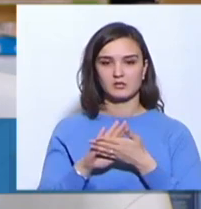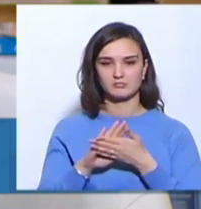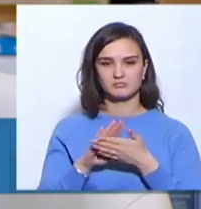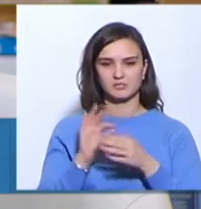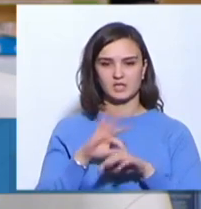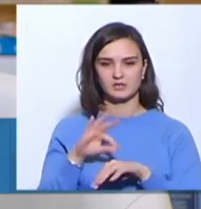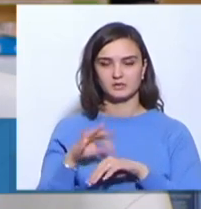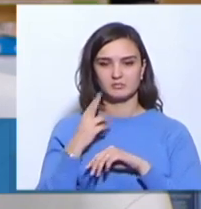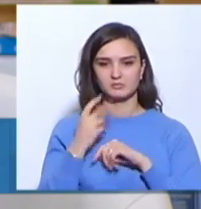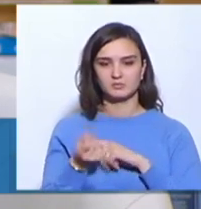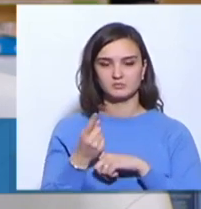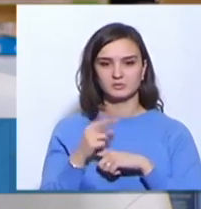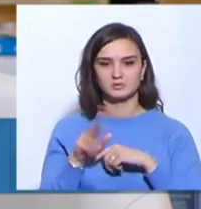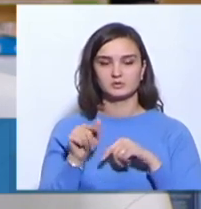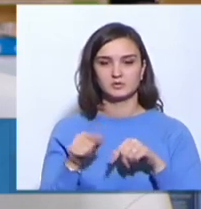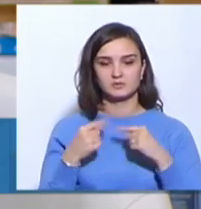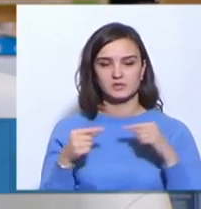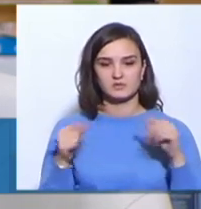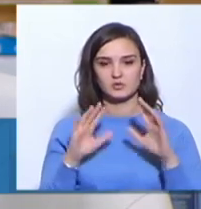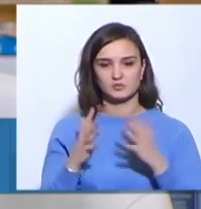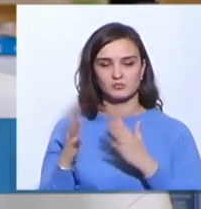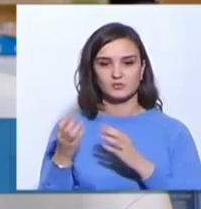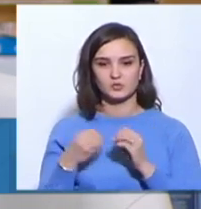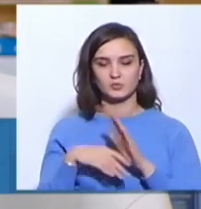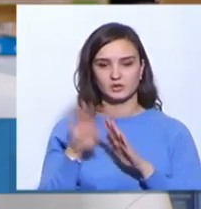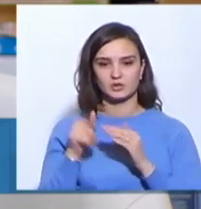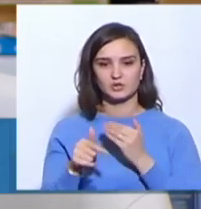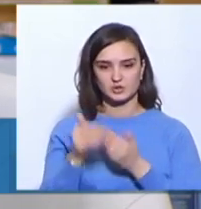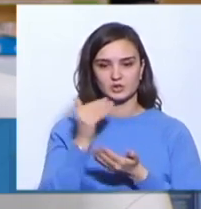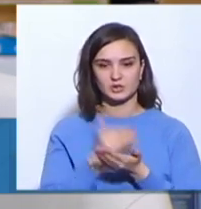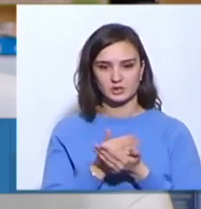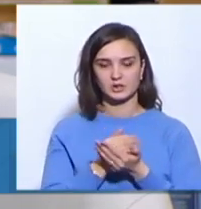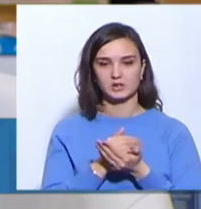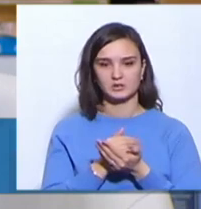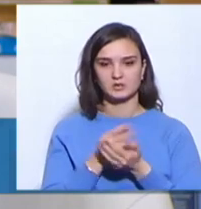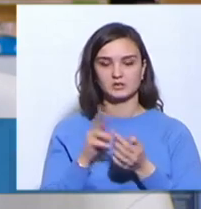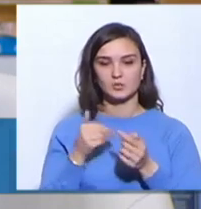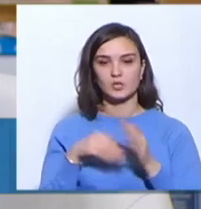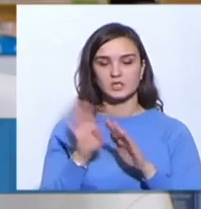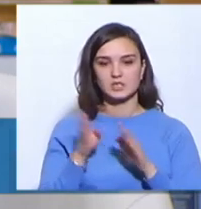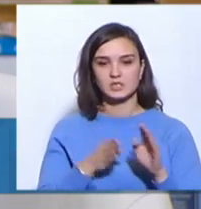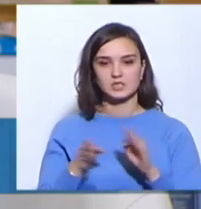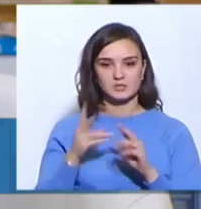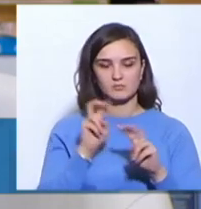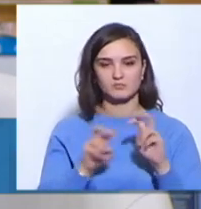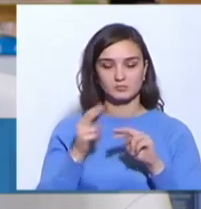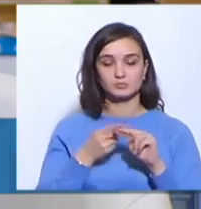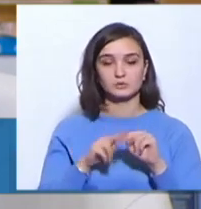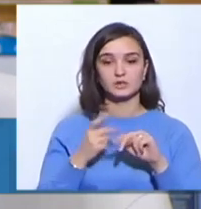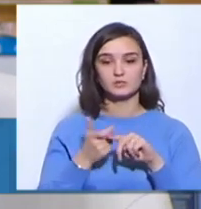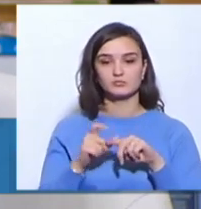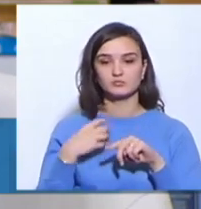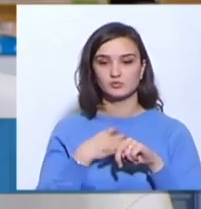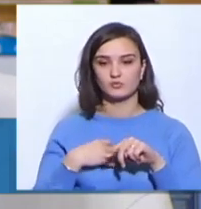და გარკვეულ შემთხვევებში უკეთესი შედეგის, ანუ უკეთესი გამოსავლის საწინდარი. ამიტომ ძალიან მნიშვნელოვანია,